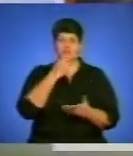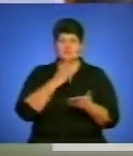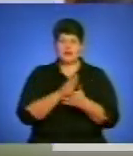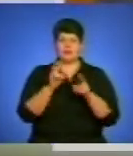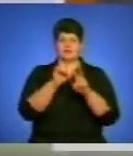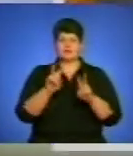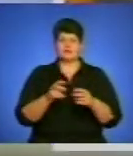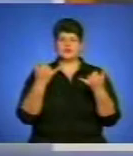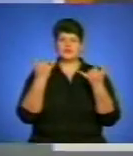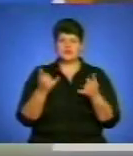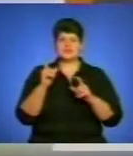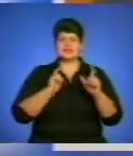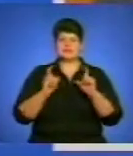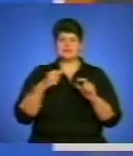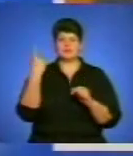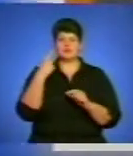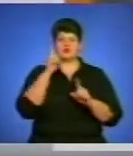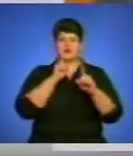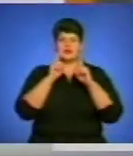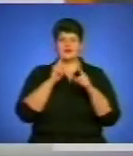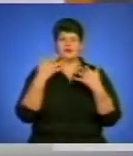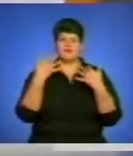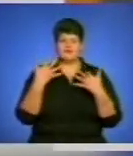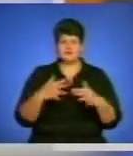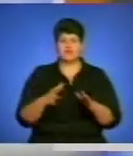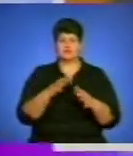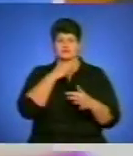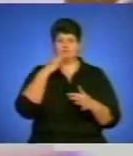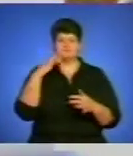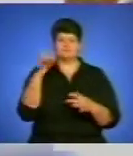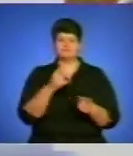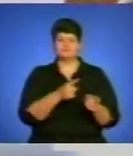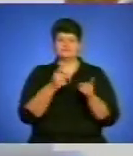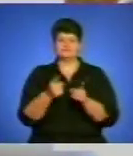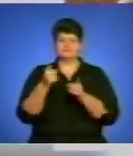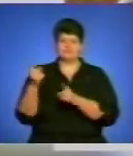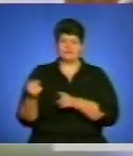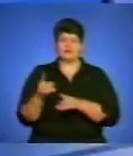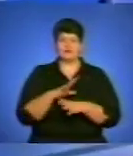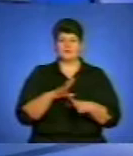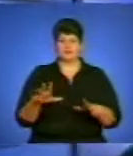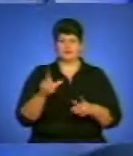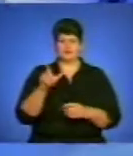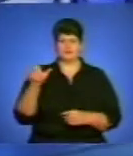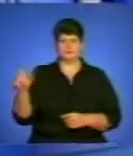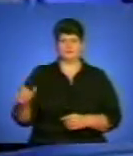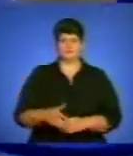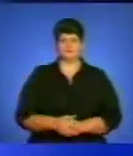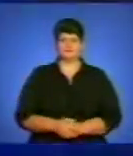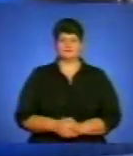на сьогоднішній сесії обласної ради, яка уже вкотре не відбулася через відсутність кворуму.